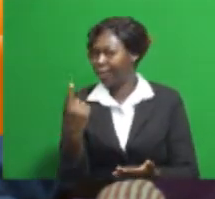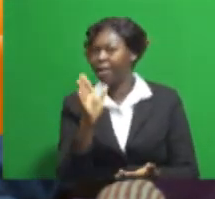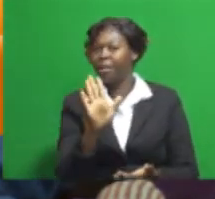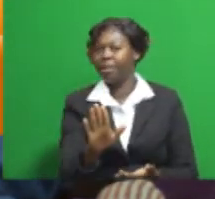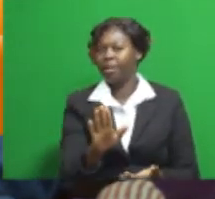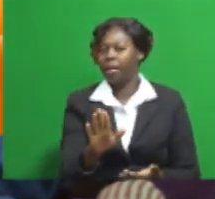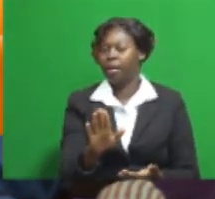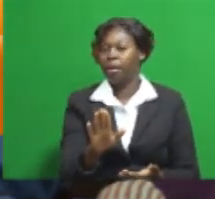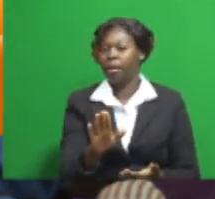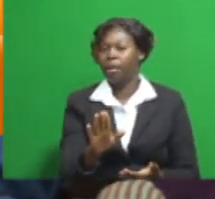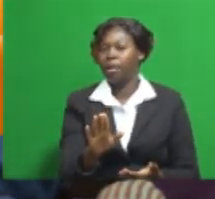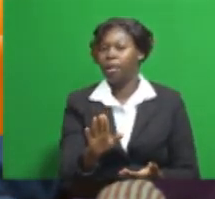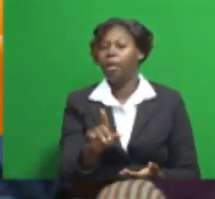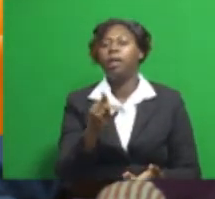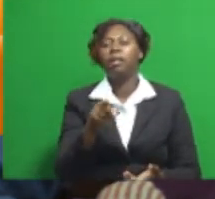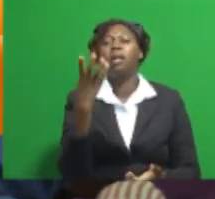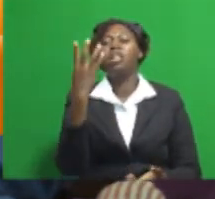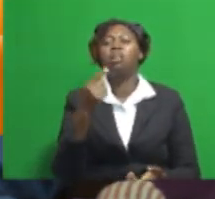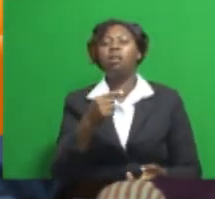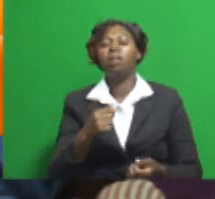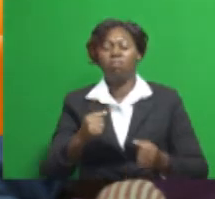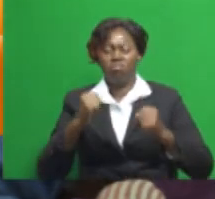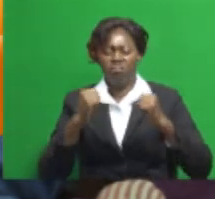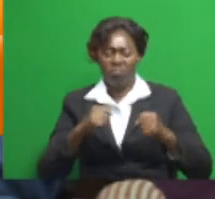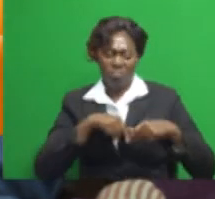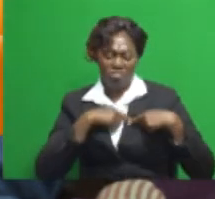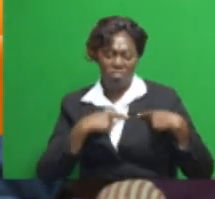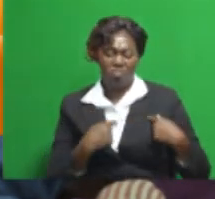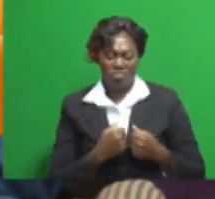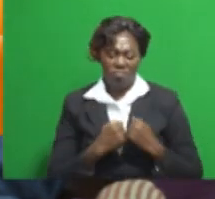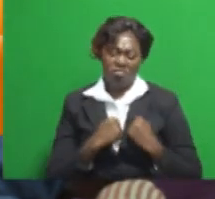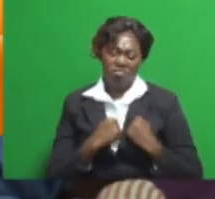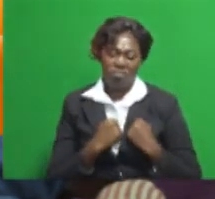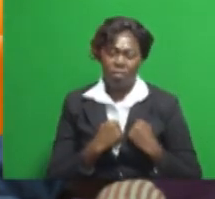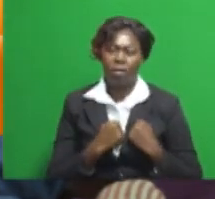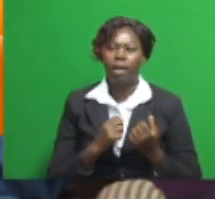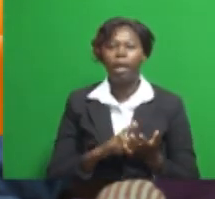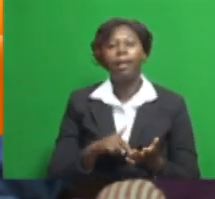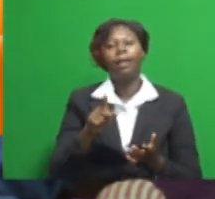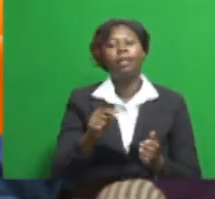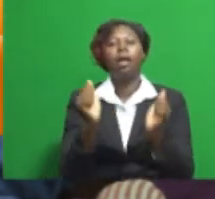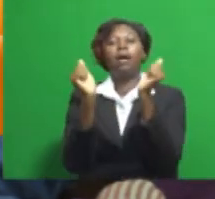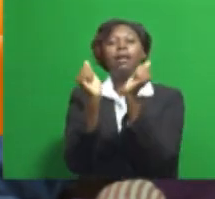yavafusadhusi vane godo kwazvo yes vakabata vaapostora vakavaisa mutorongo